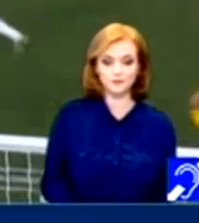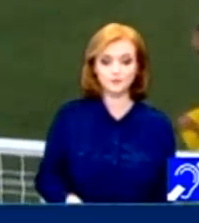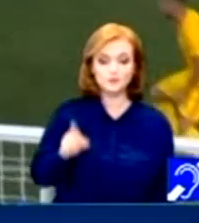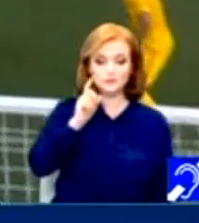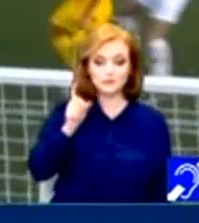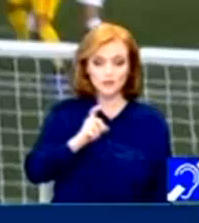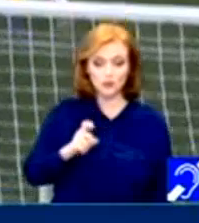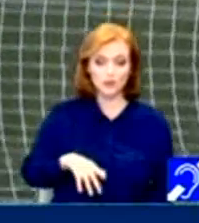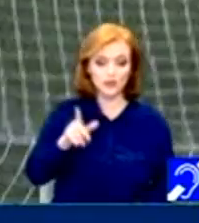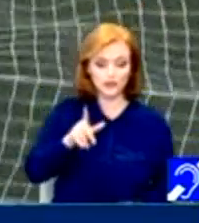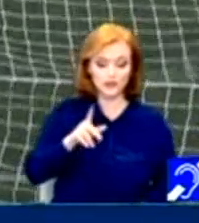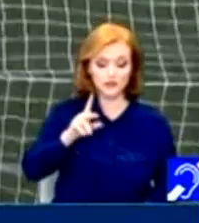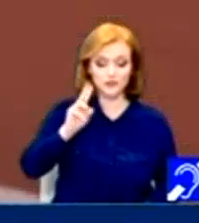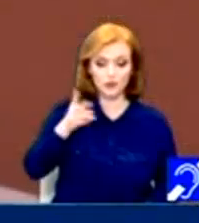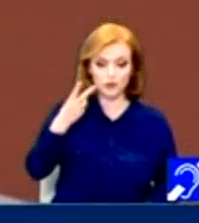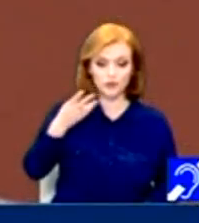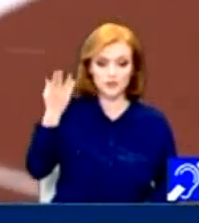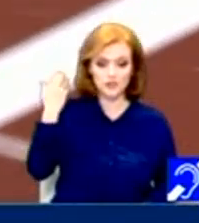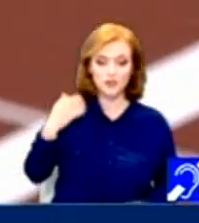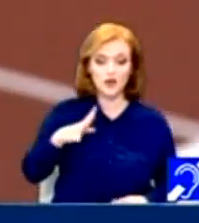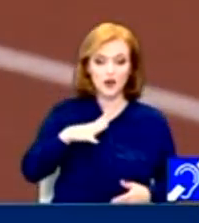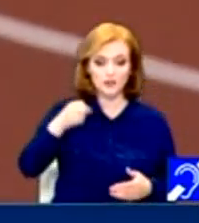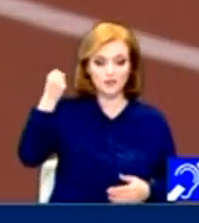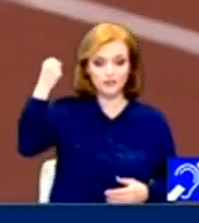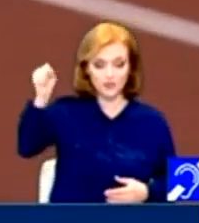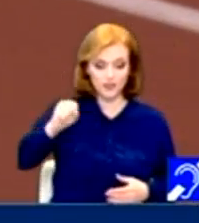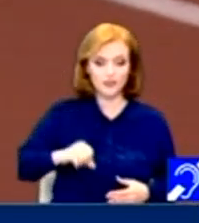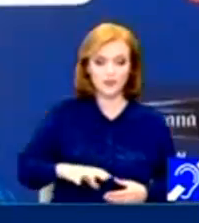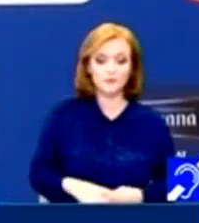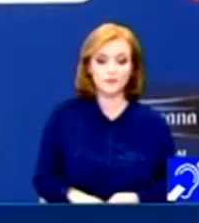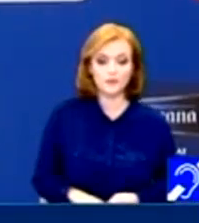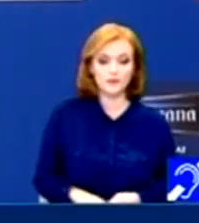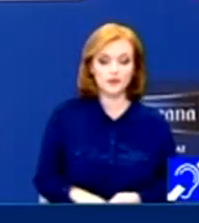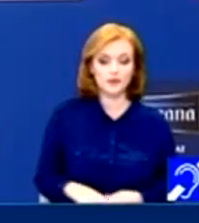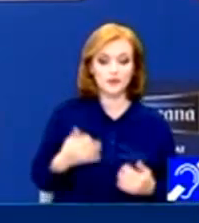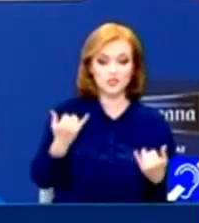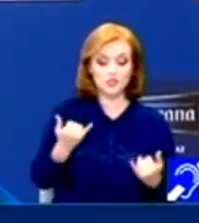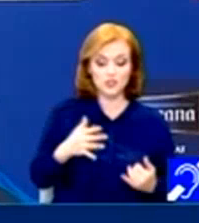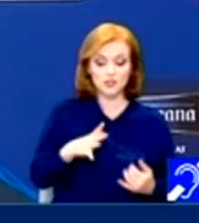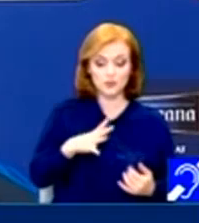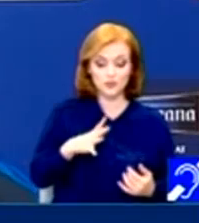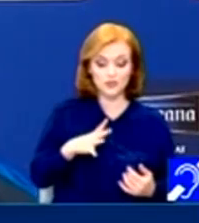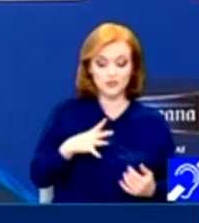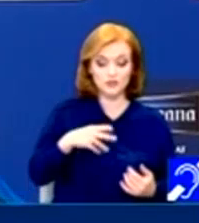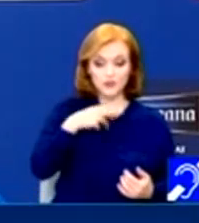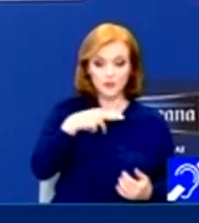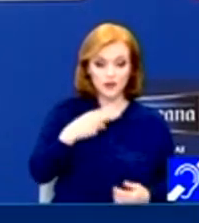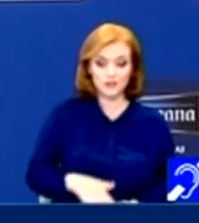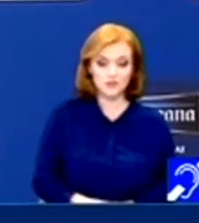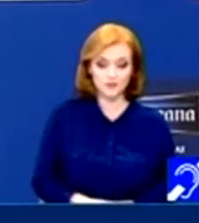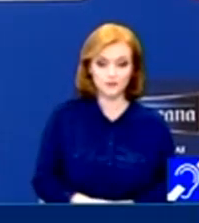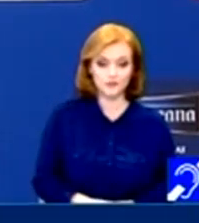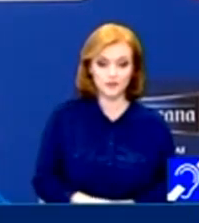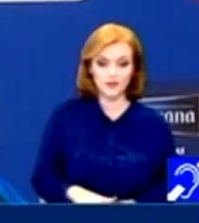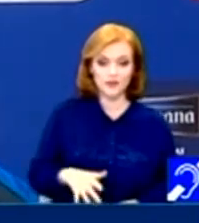Ucraina este deținătoarea titlului mondial la sub 20 de ani, iar elevii lui Rădoi știu că trebuie să fie precauți. Cred că asta îi face și mai favoriți pentru că